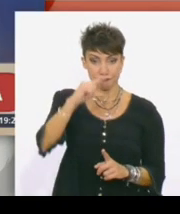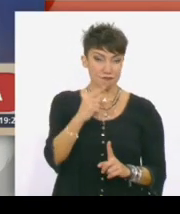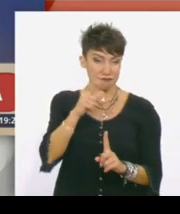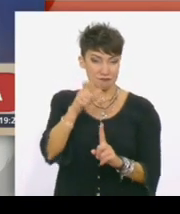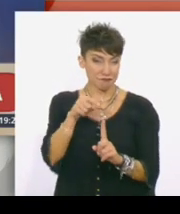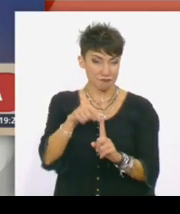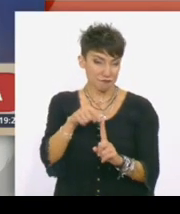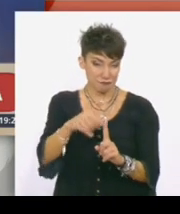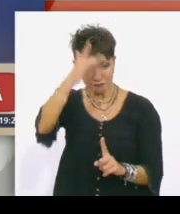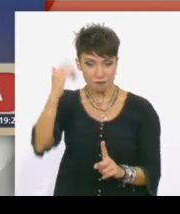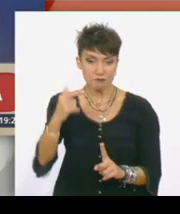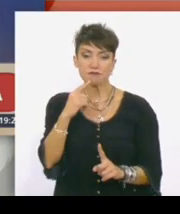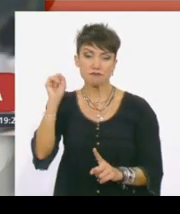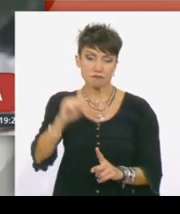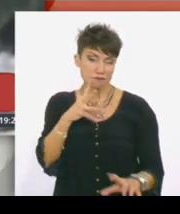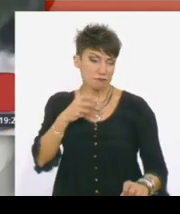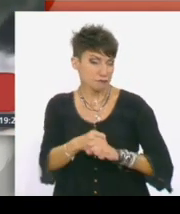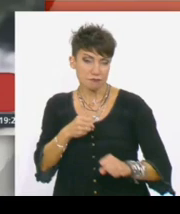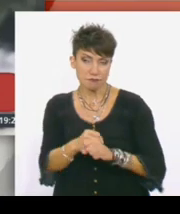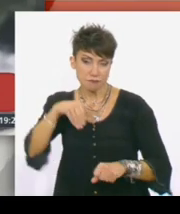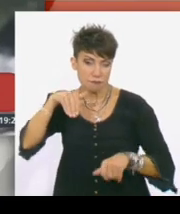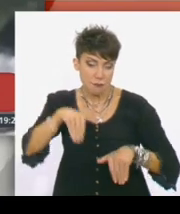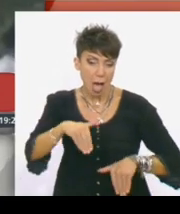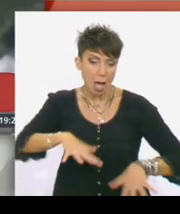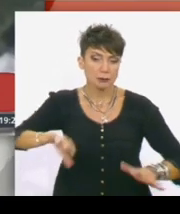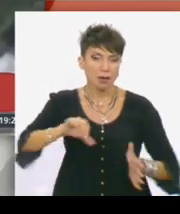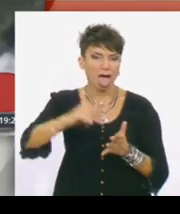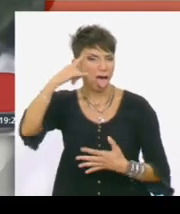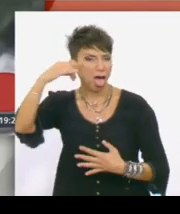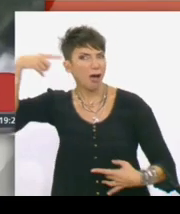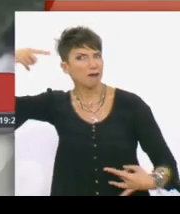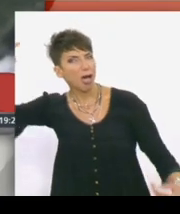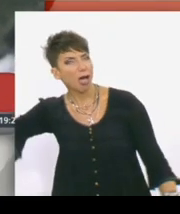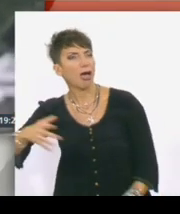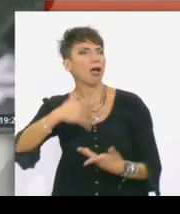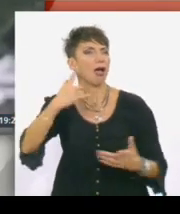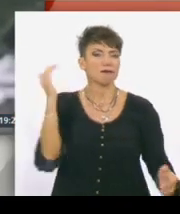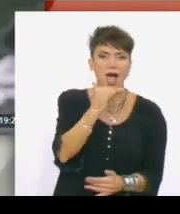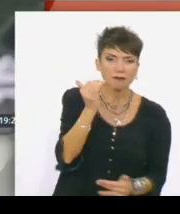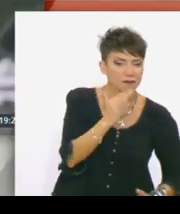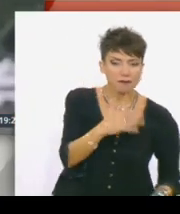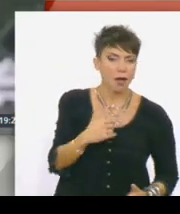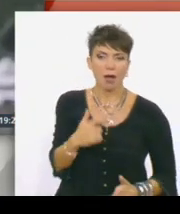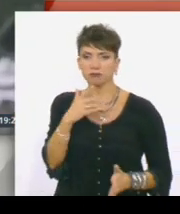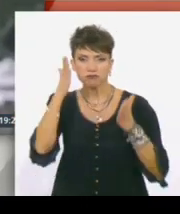δυστυχημάτων πραγματοποιείται μέσα στον αστικό ιστό. Πολλές φορές είμαστε αφηρημένοι, βιαζόμαστε. Δεν έχουμε